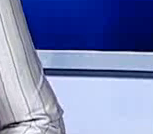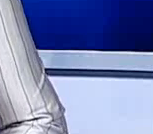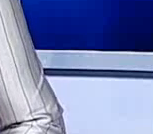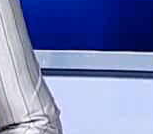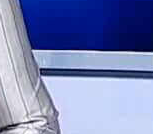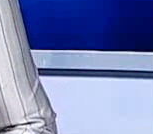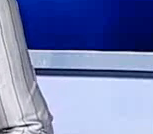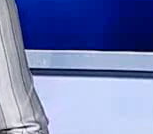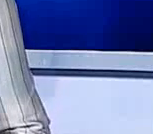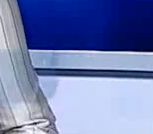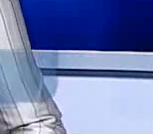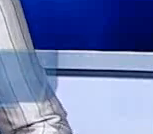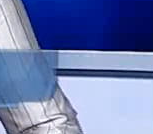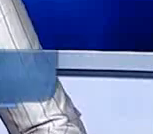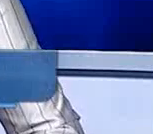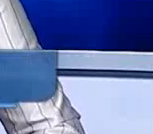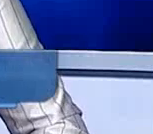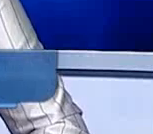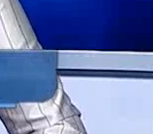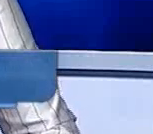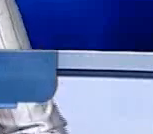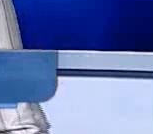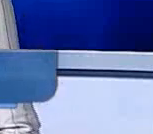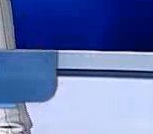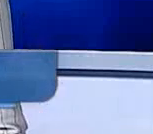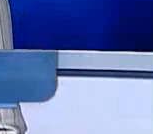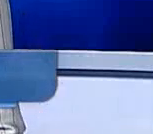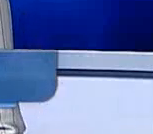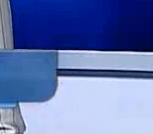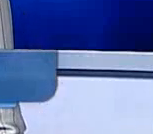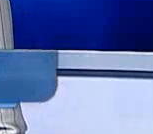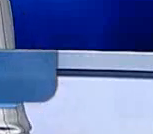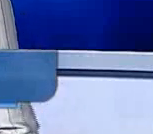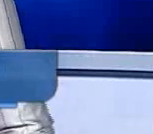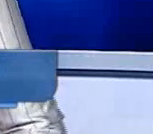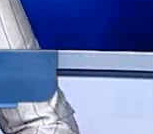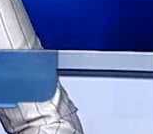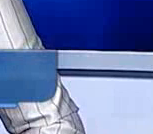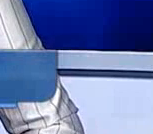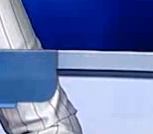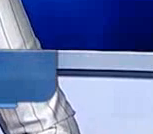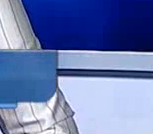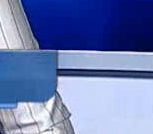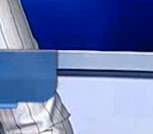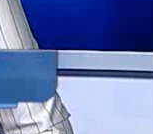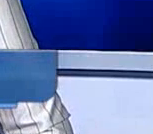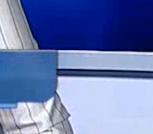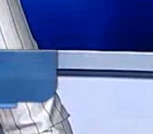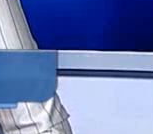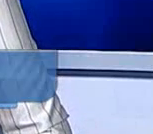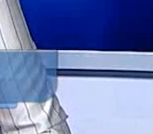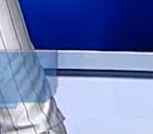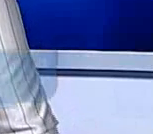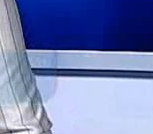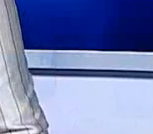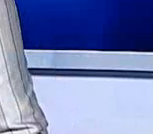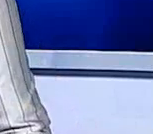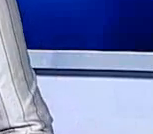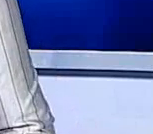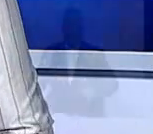Bonjour et merci d'être avec nous pour ce nouveau journal sur RTI 1. La construction de 10 000 logements sur le sol